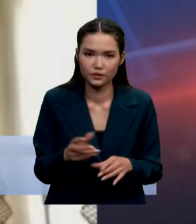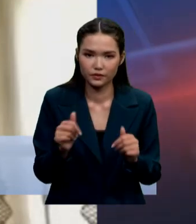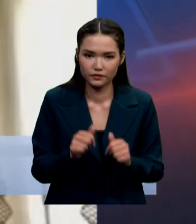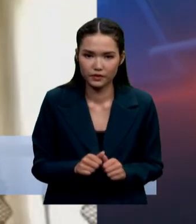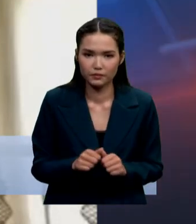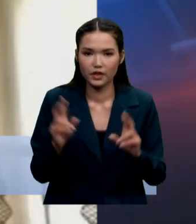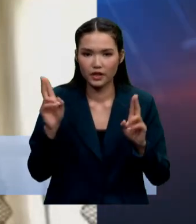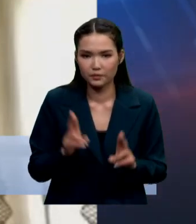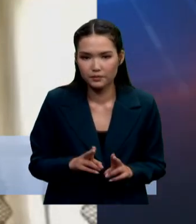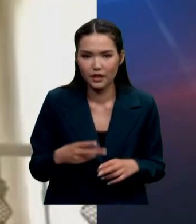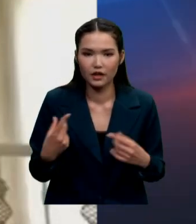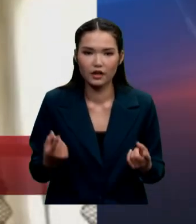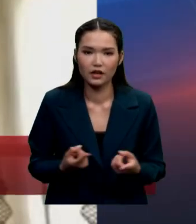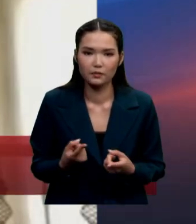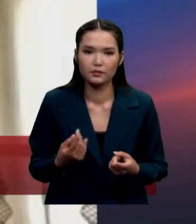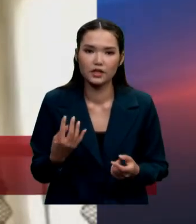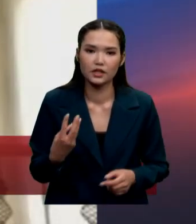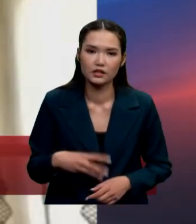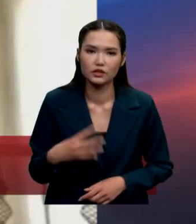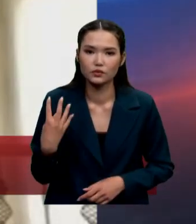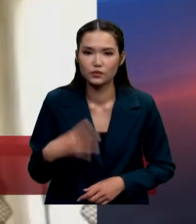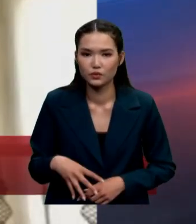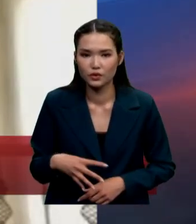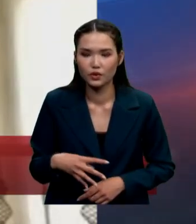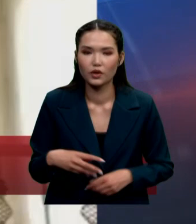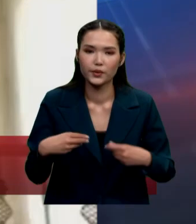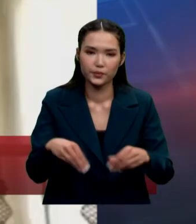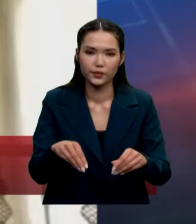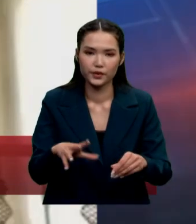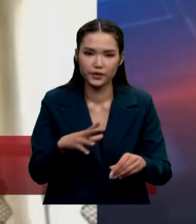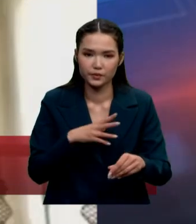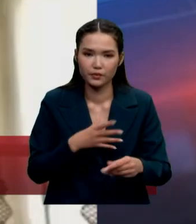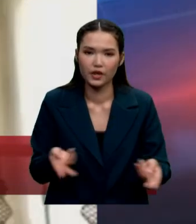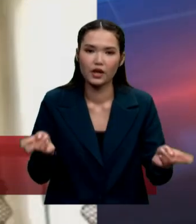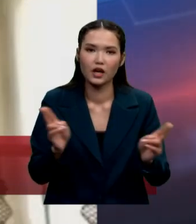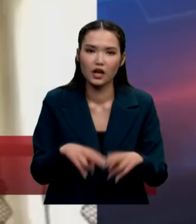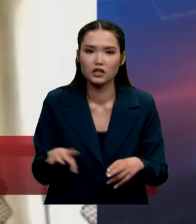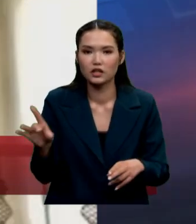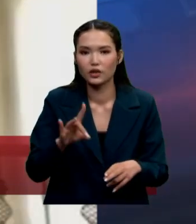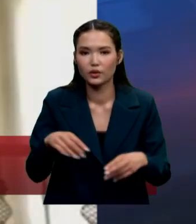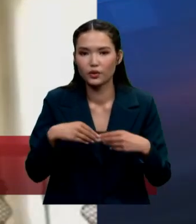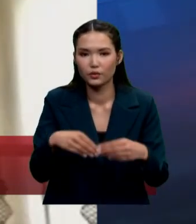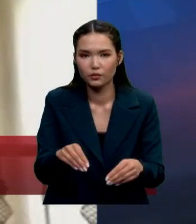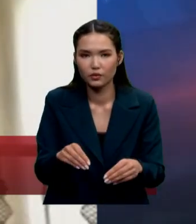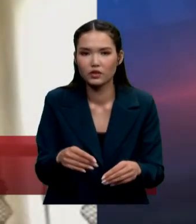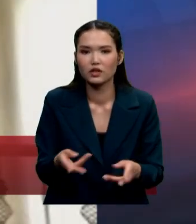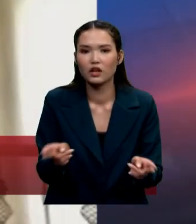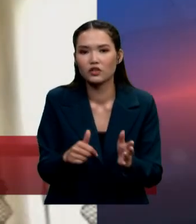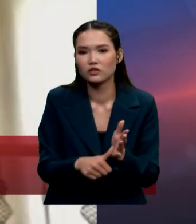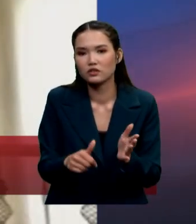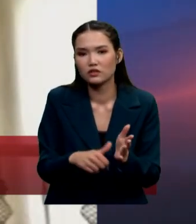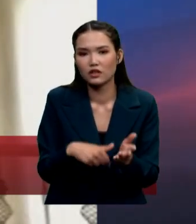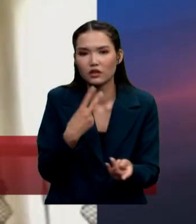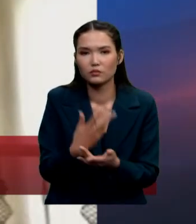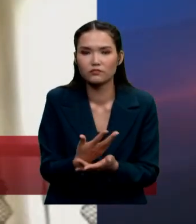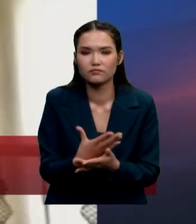принципе, процентов где-то 30-40 урожая мы уже успели выкинуть. Остался тот урожай, которым, ну, процентов 60, это, я